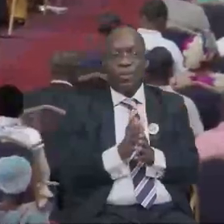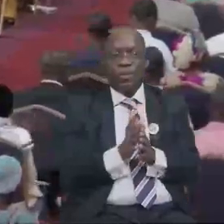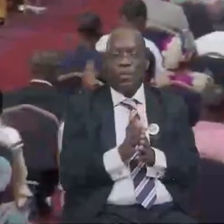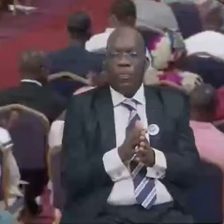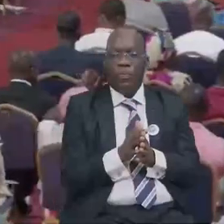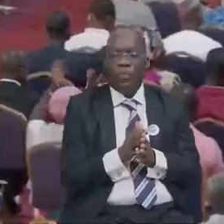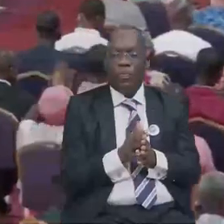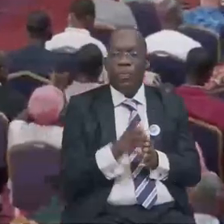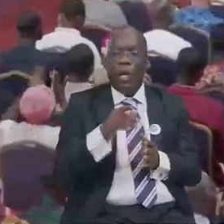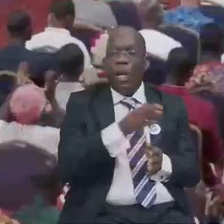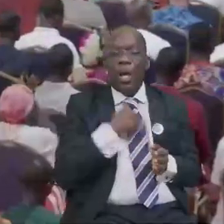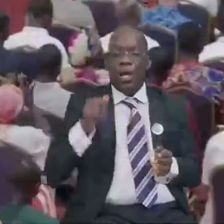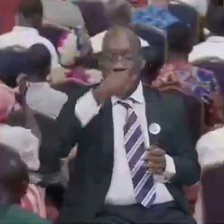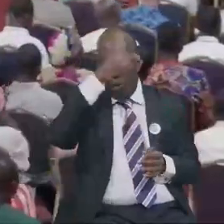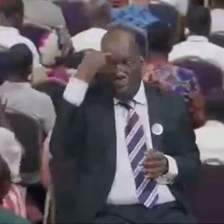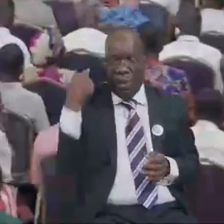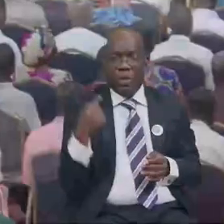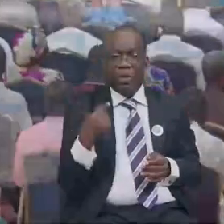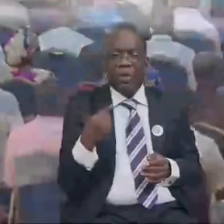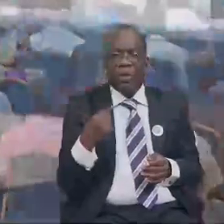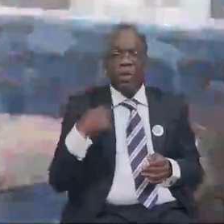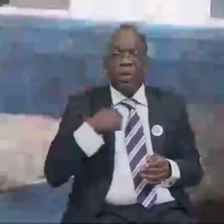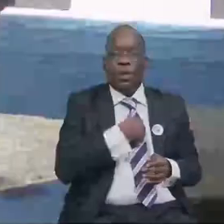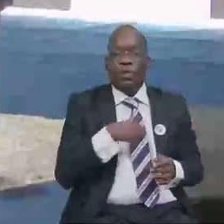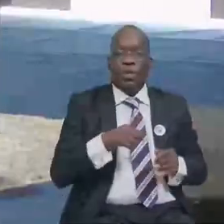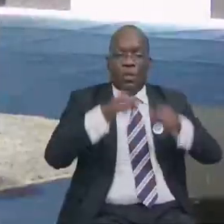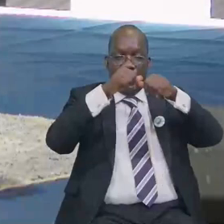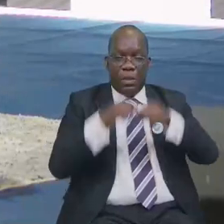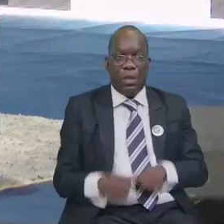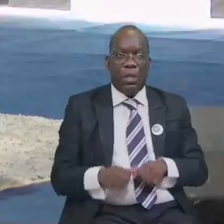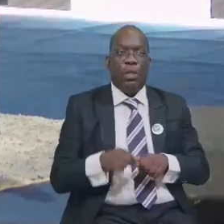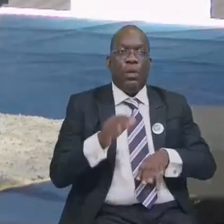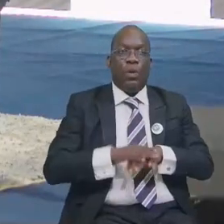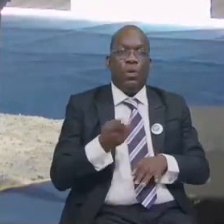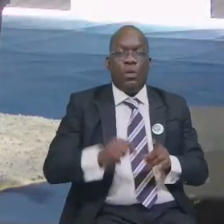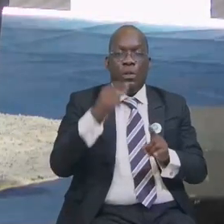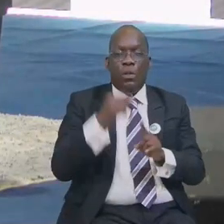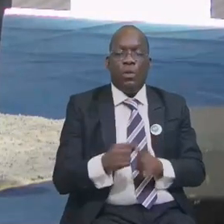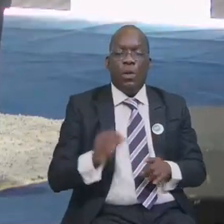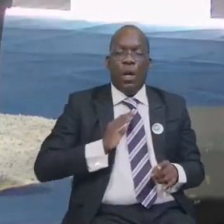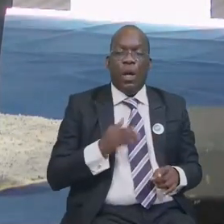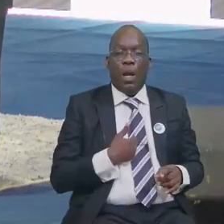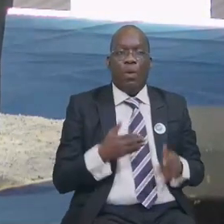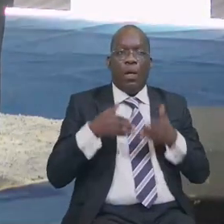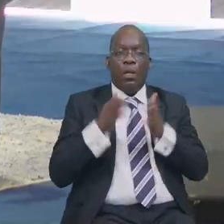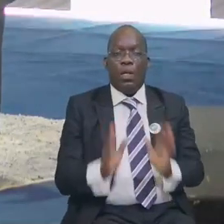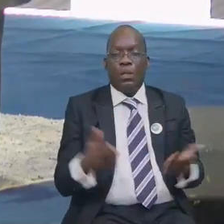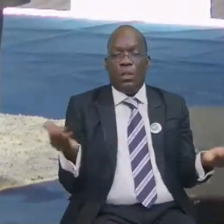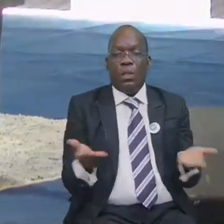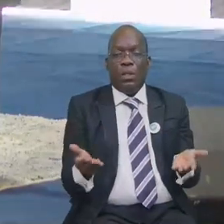pratiquement le même nombre qu'au Nigeria. Parce que nous sommes restés avec la parole. Notre leadership ici,